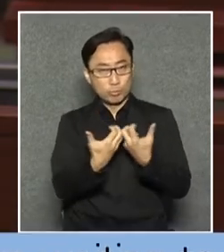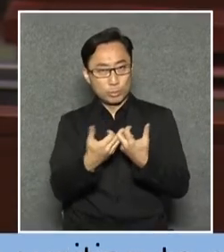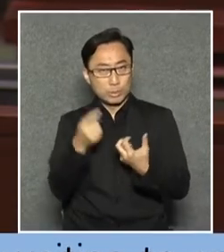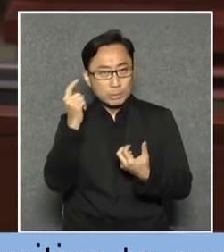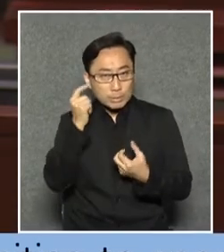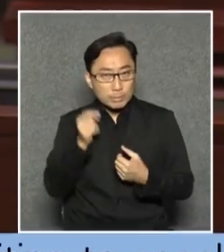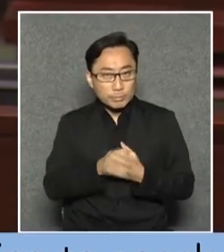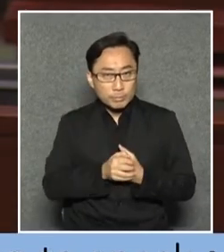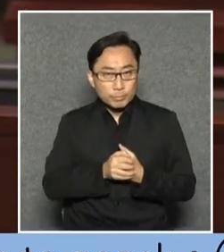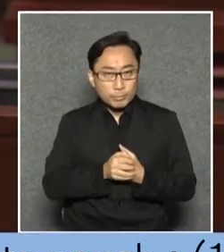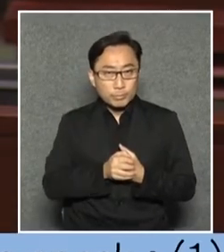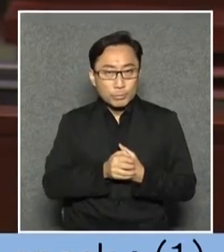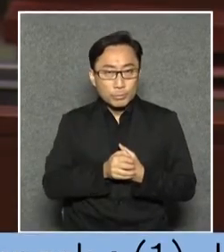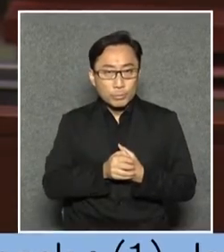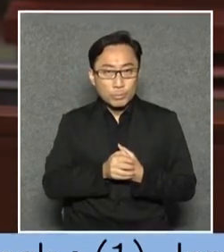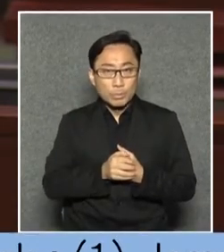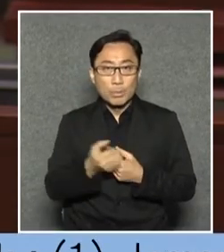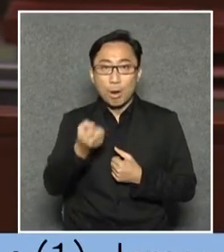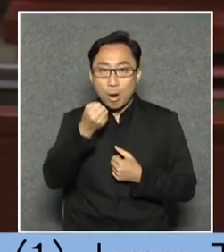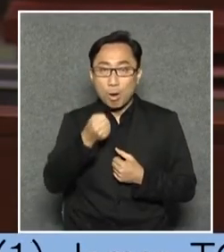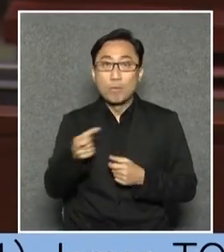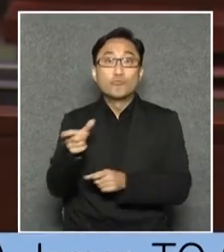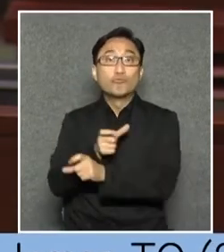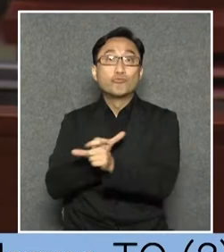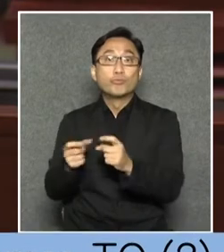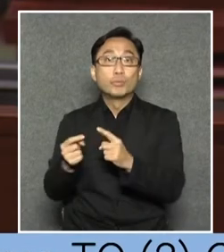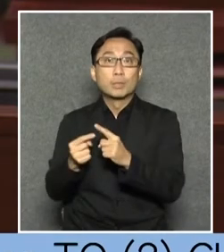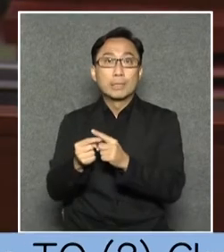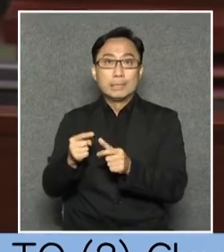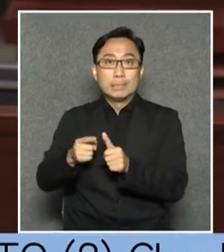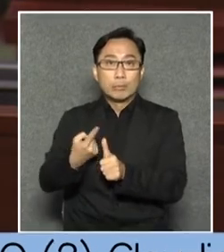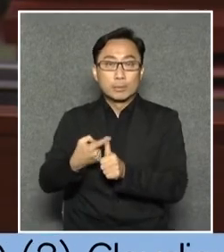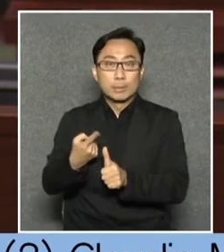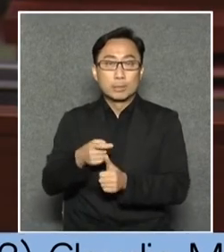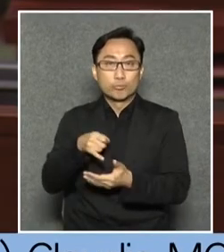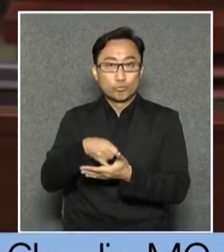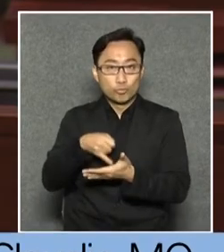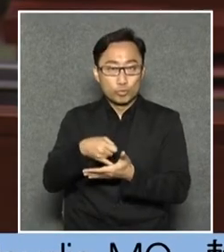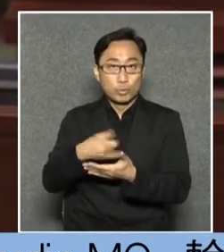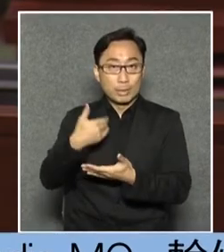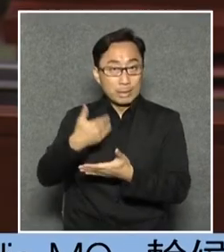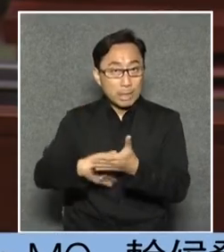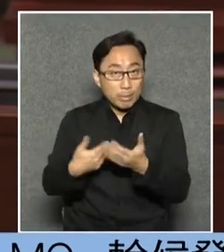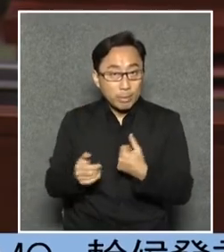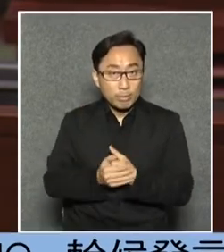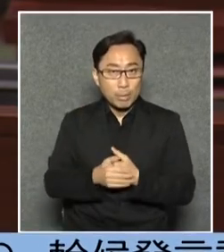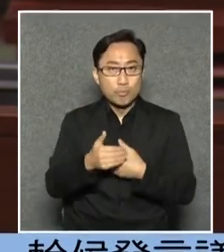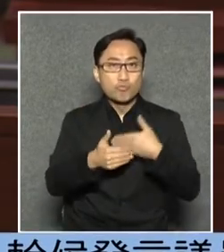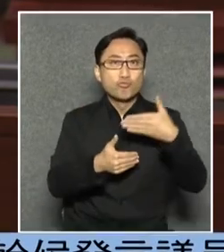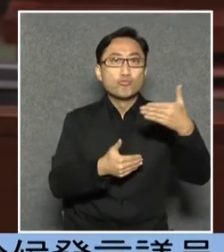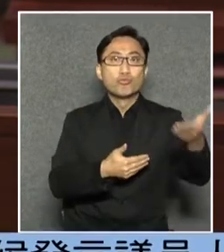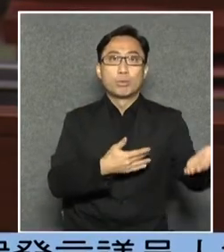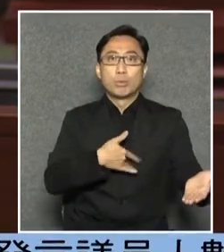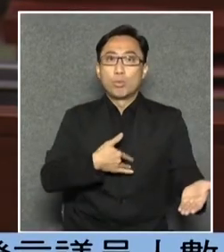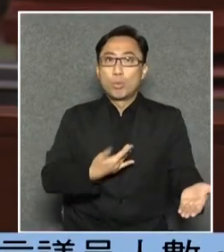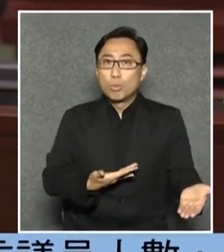係話而家喺我哋香港做緊生意嗰陣，首先俾少啲税啊嘛，講咁遠做咩啫？